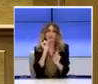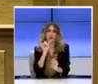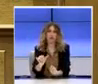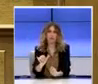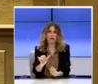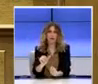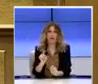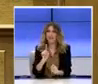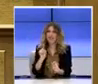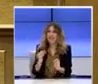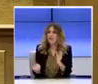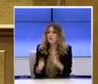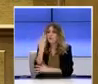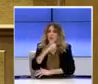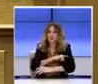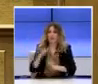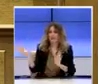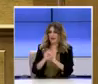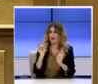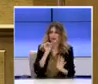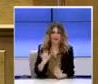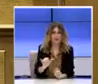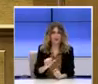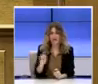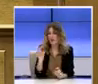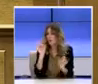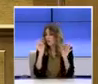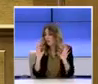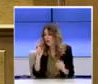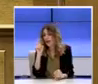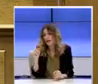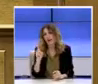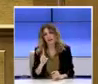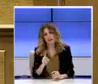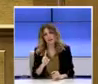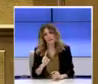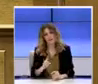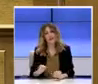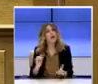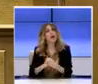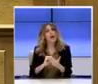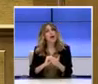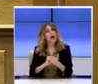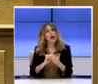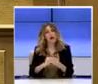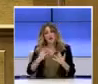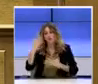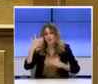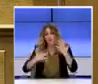Και βεβαίως δεν είναι και τυχαίο ότι φέρατε έναν προϋπολογισμό για το 2021